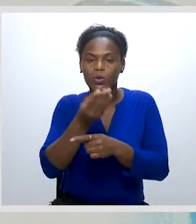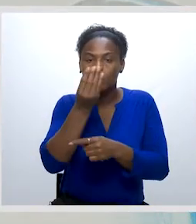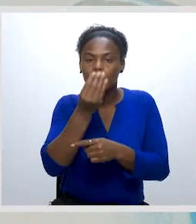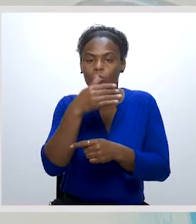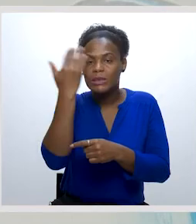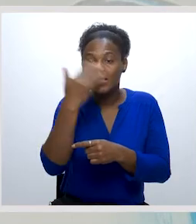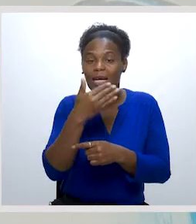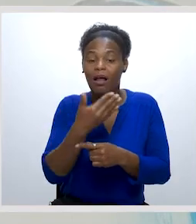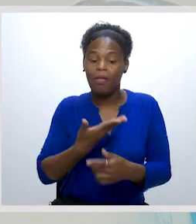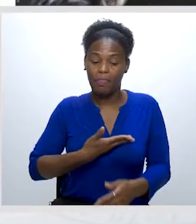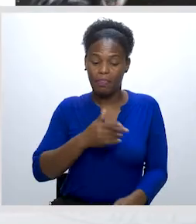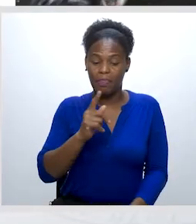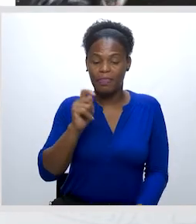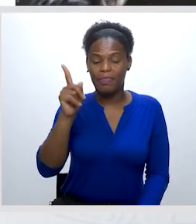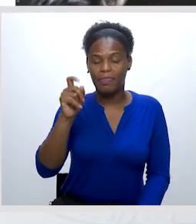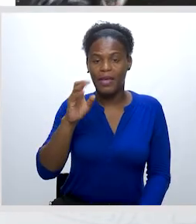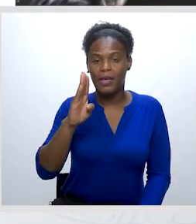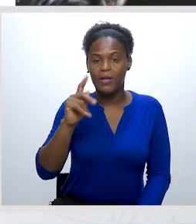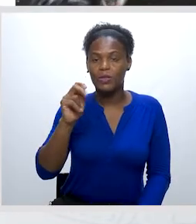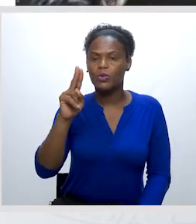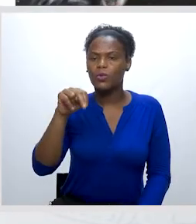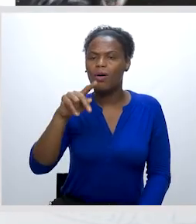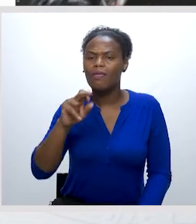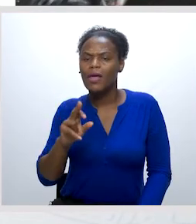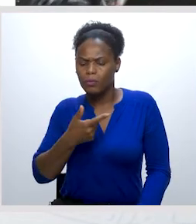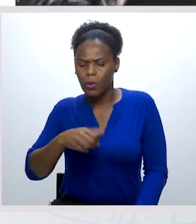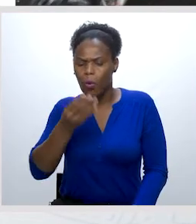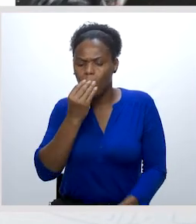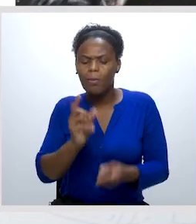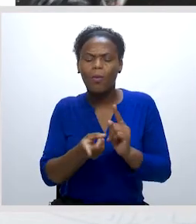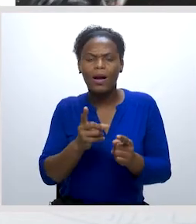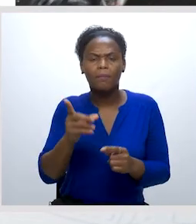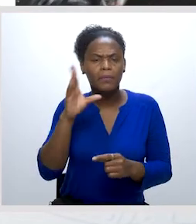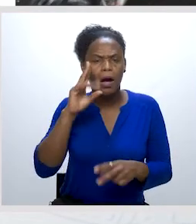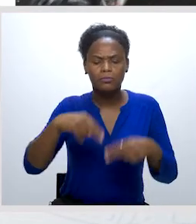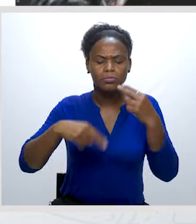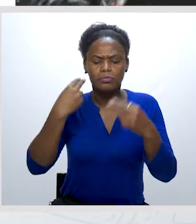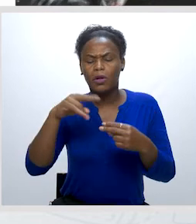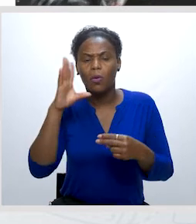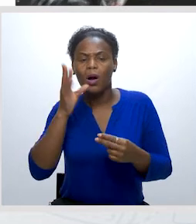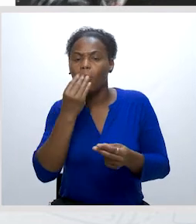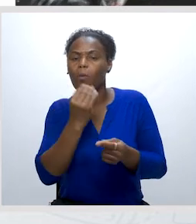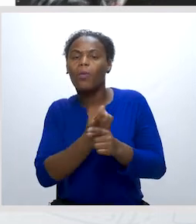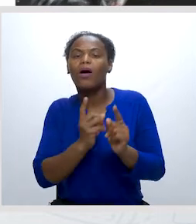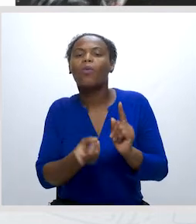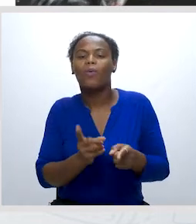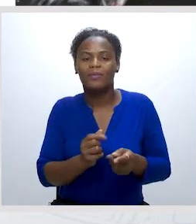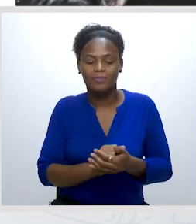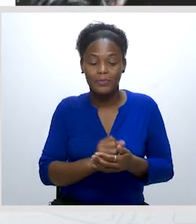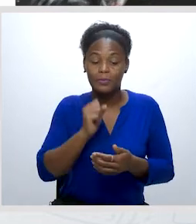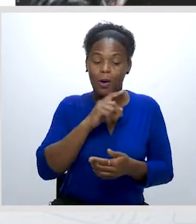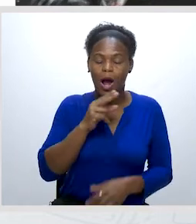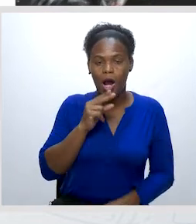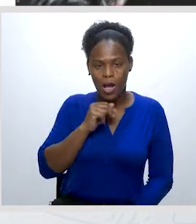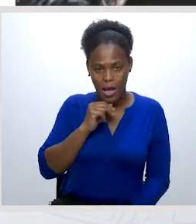le déjeuner. Qu'est-ce qu'on mange normalement au déjeuner? On peut manger